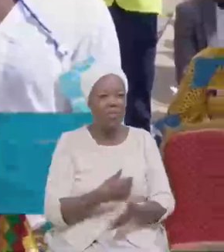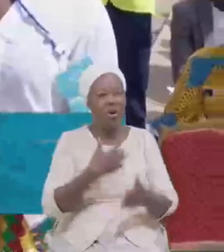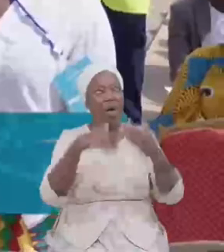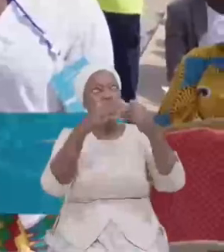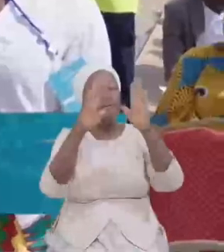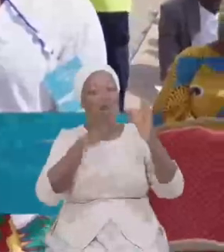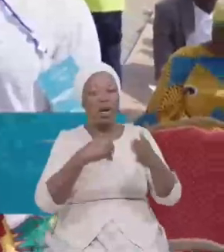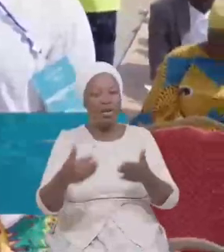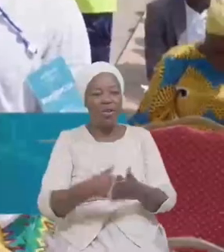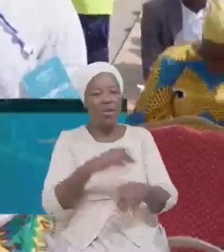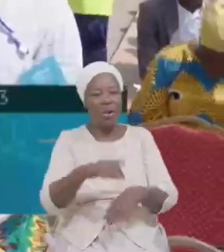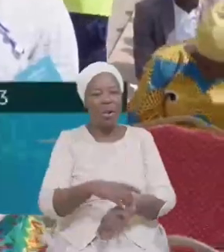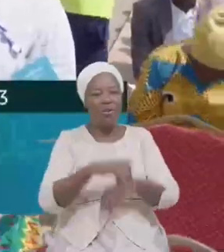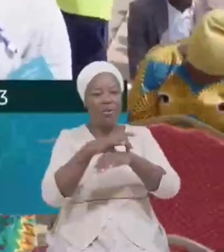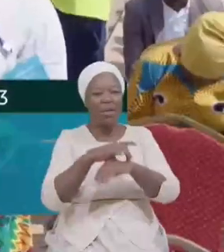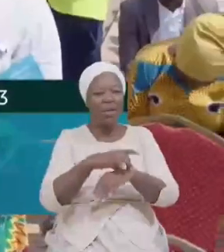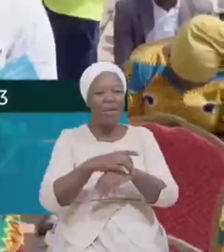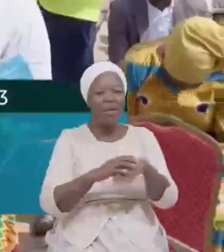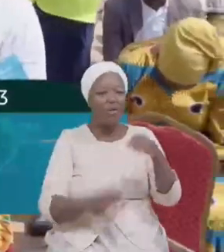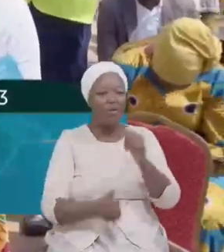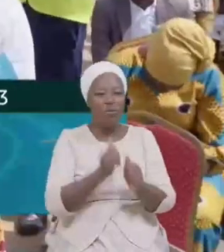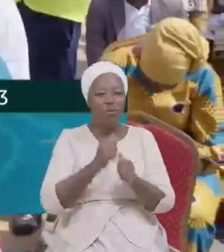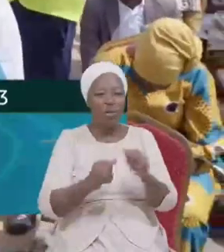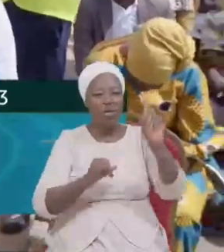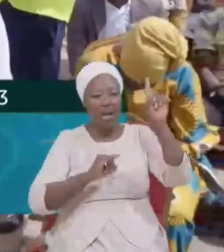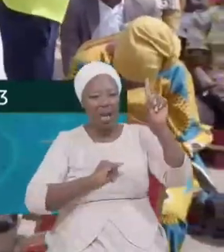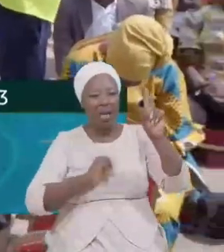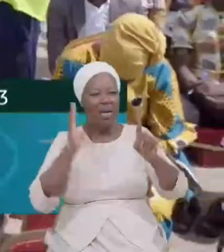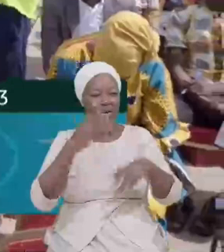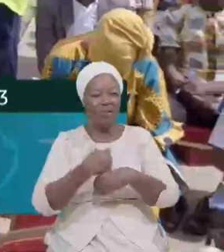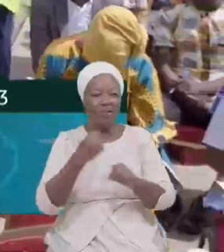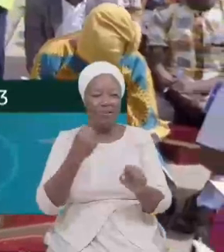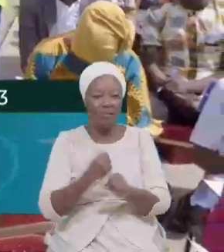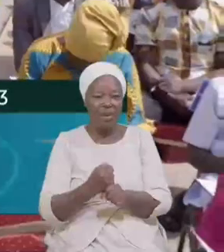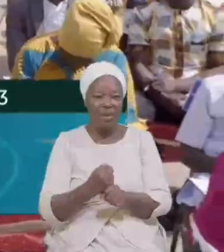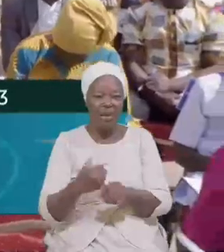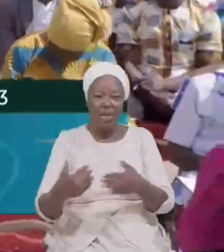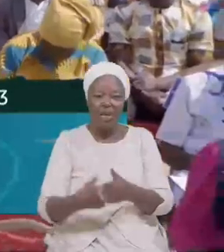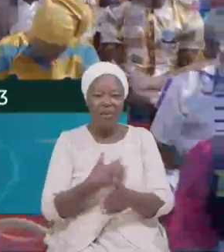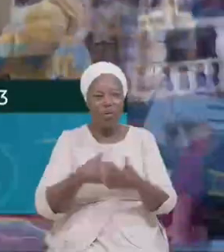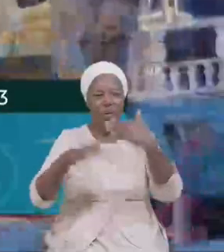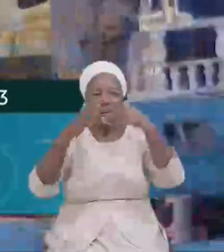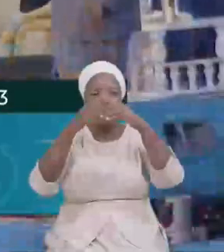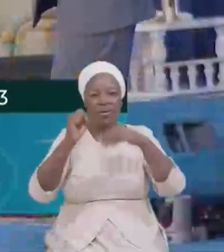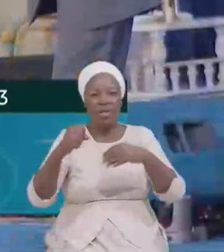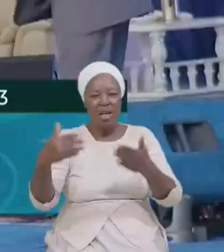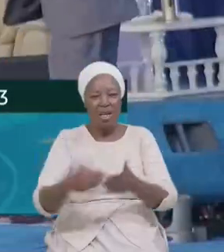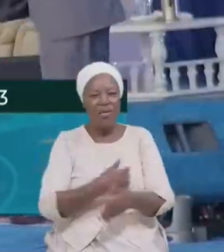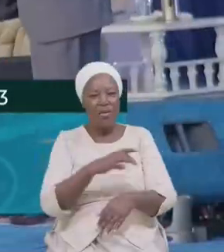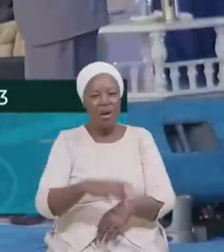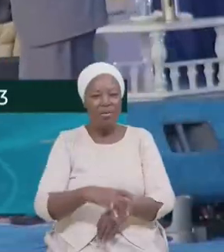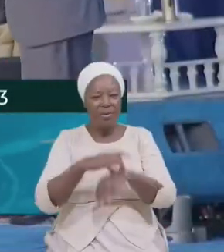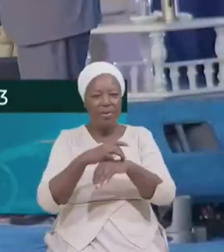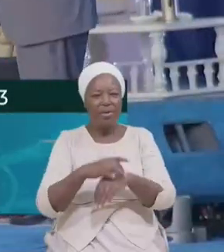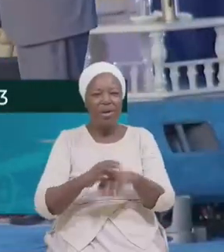Car comme les nouveaux cieux et la nouvelle terre que je vais créer, nouveaux cieux et la nouvelle terre que